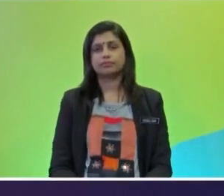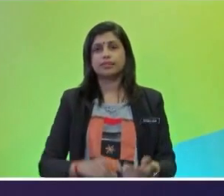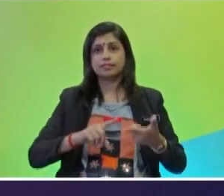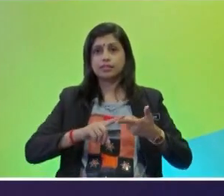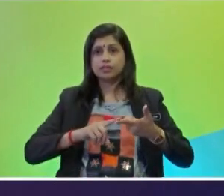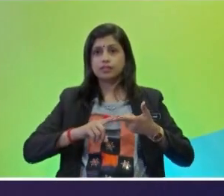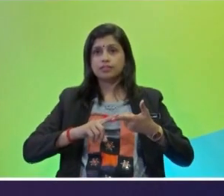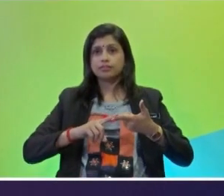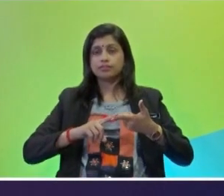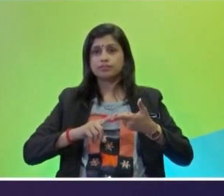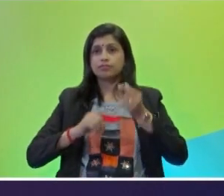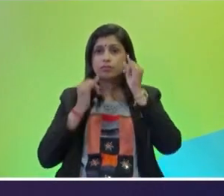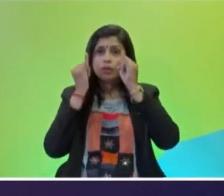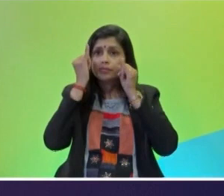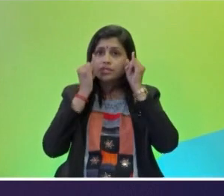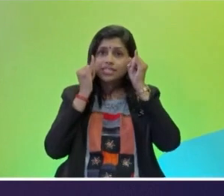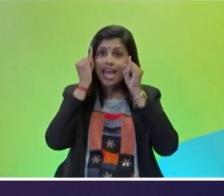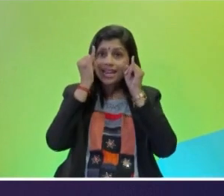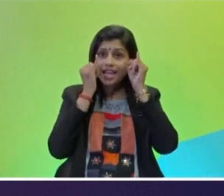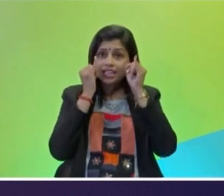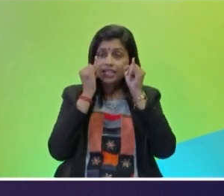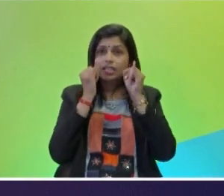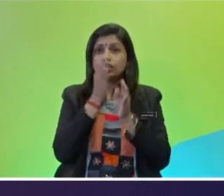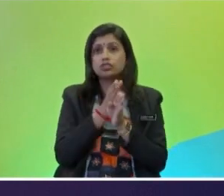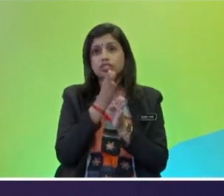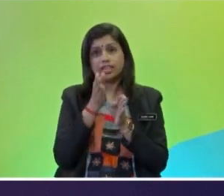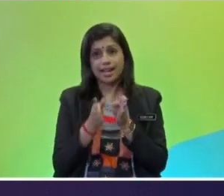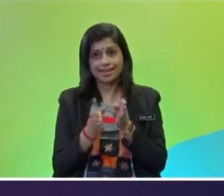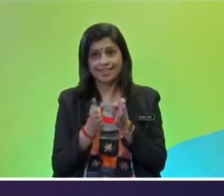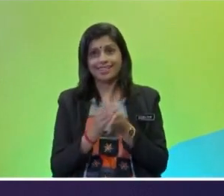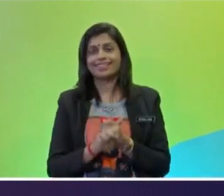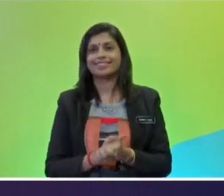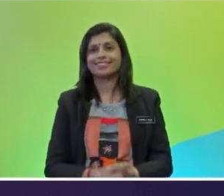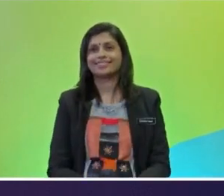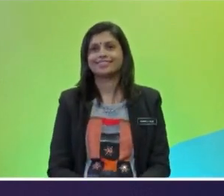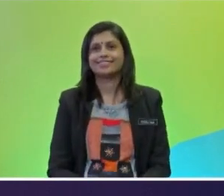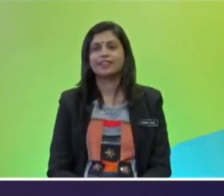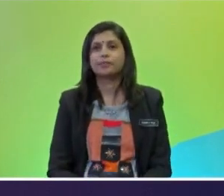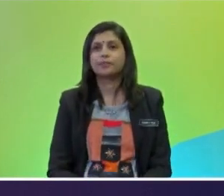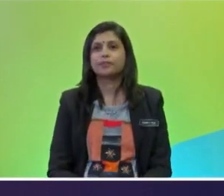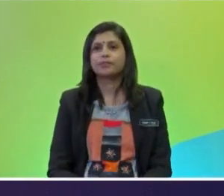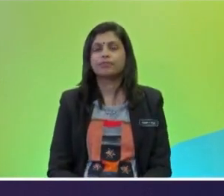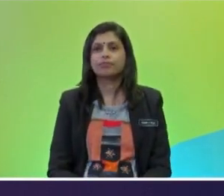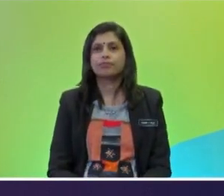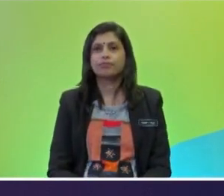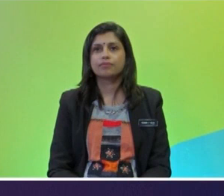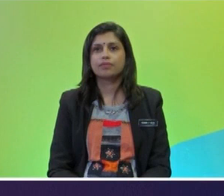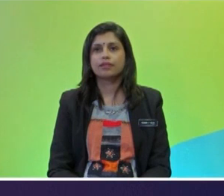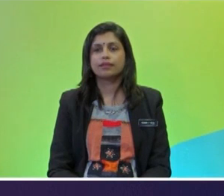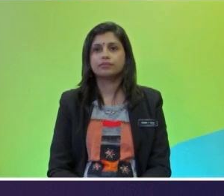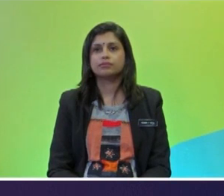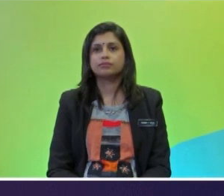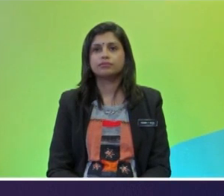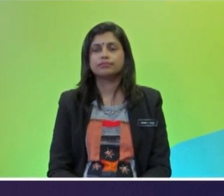boleh Menziarahi jiran. Menziarahi jiran sebagai tanda terima kasih kita. Macam Ibu Kanita tadi kan? Yeah. Semua